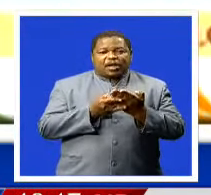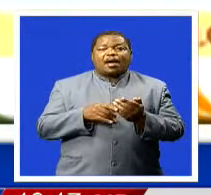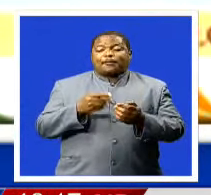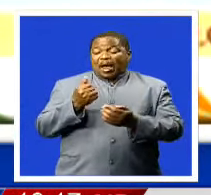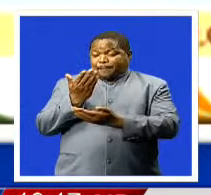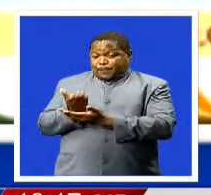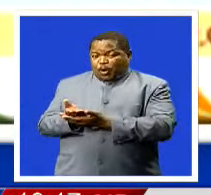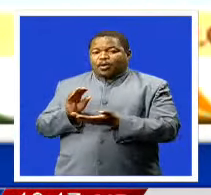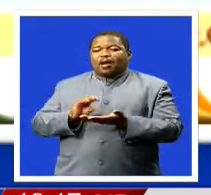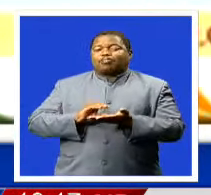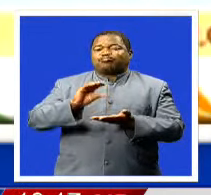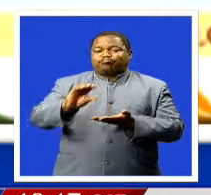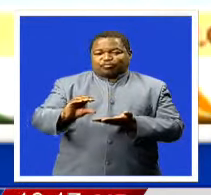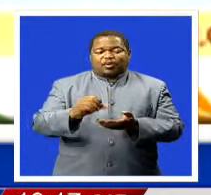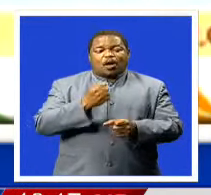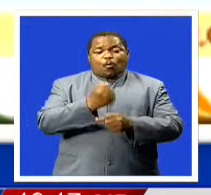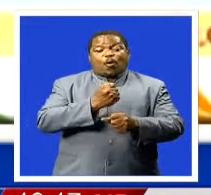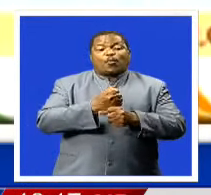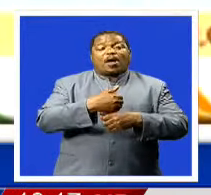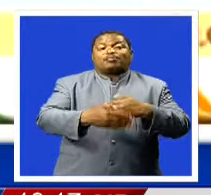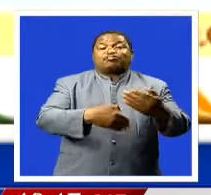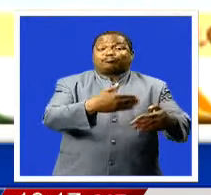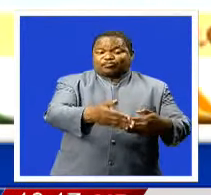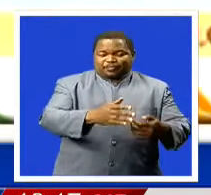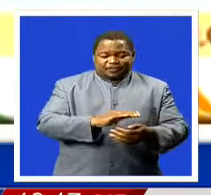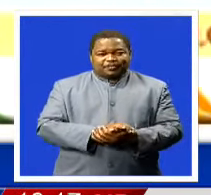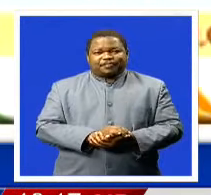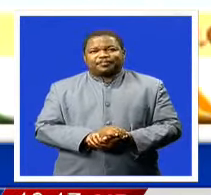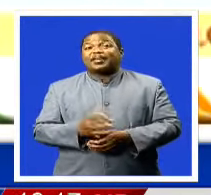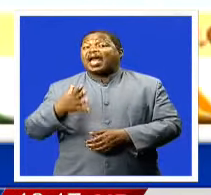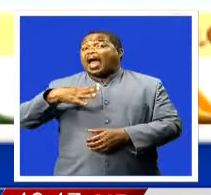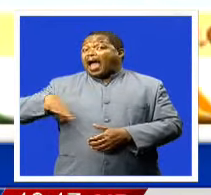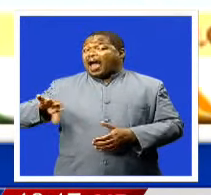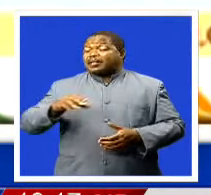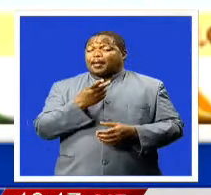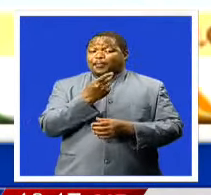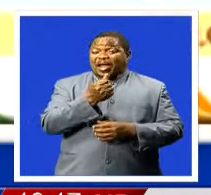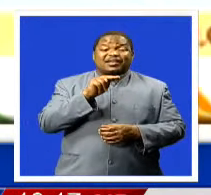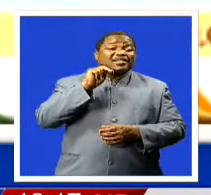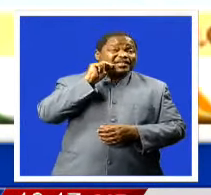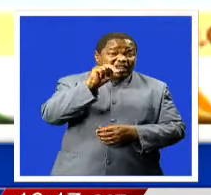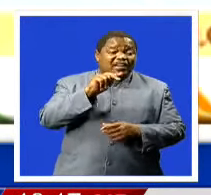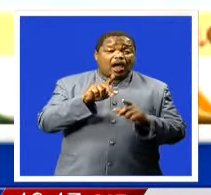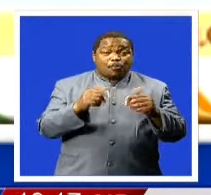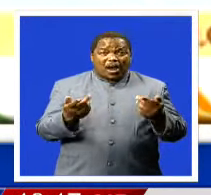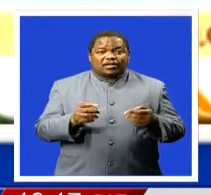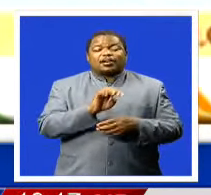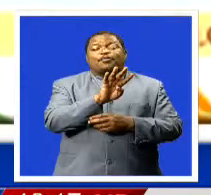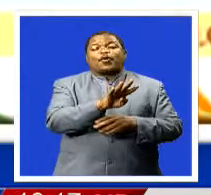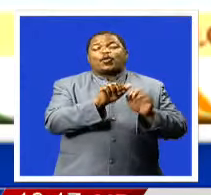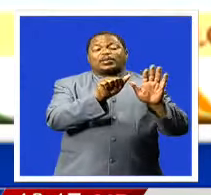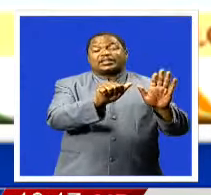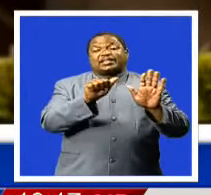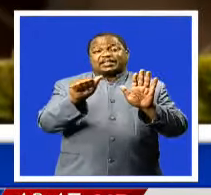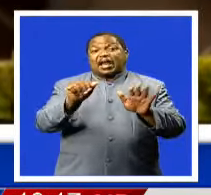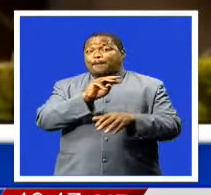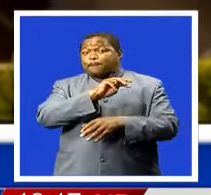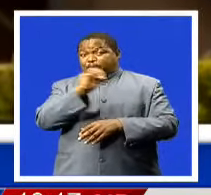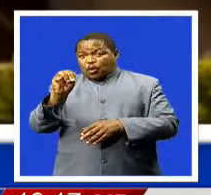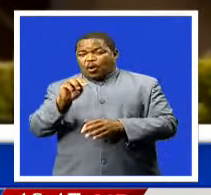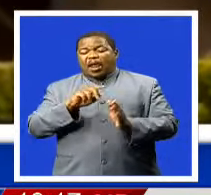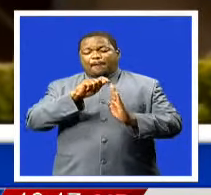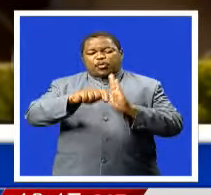ledzingwa ngulolu hlangothi lwetekuvakasha ngu 466 million emalangeni wemisebenzi lemine